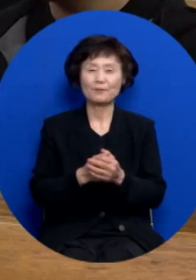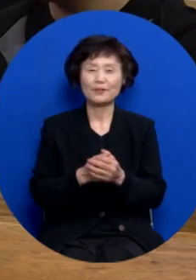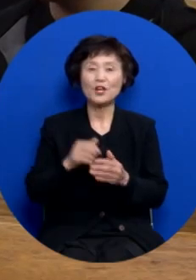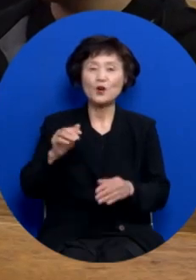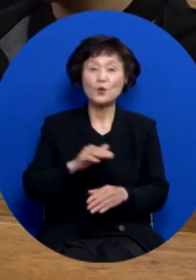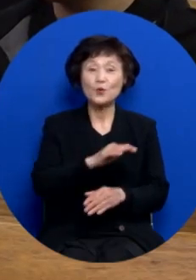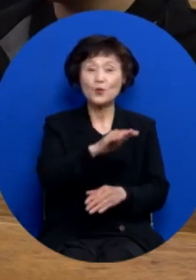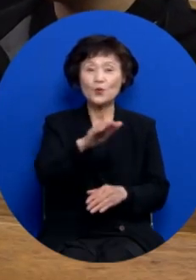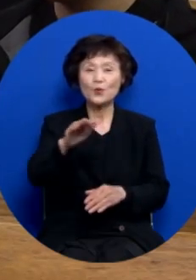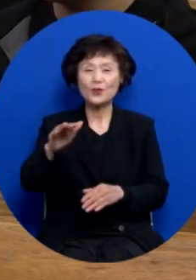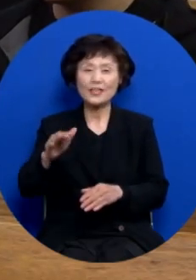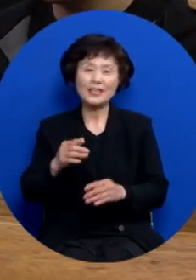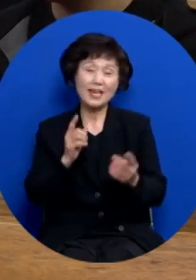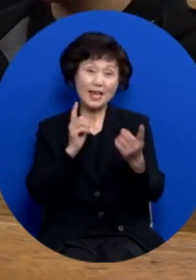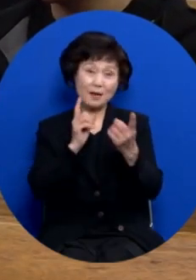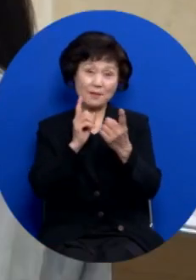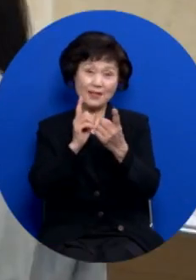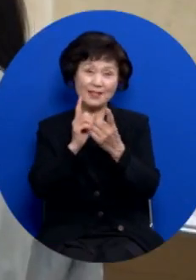만남을